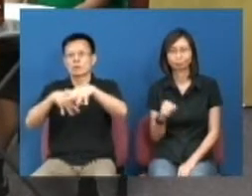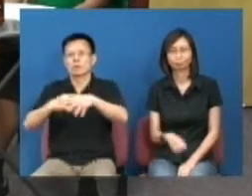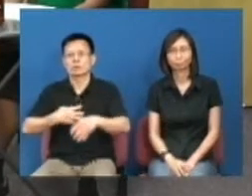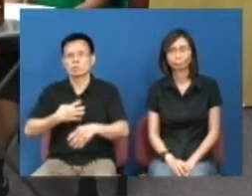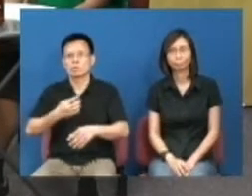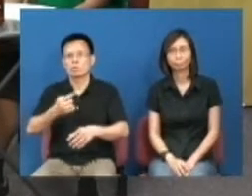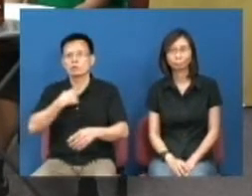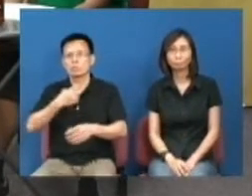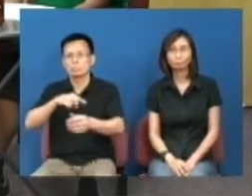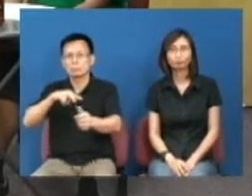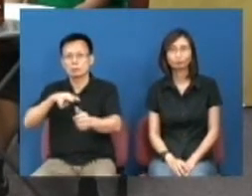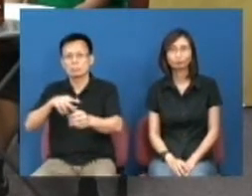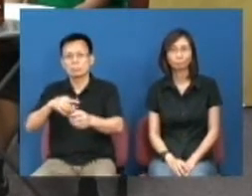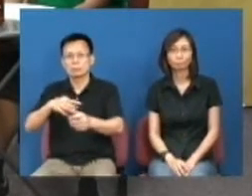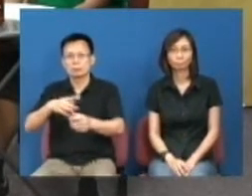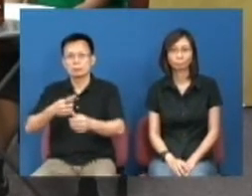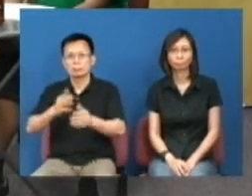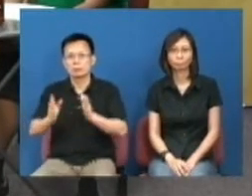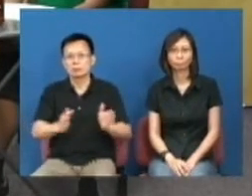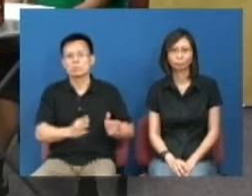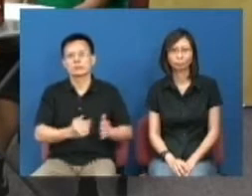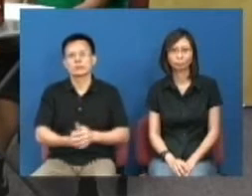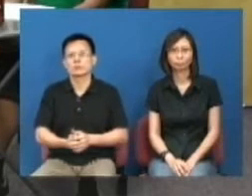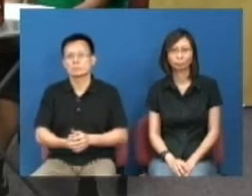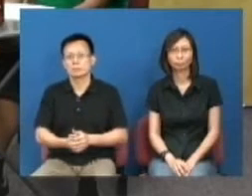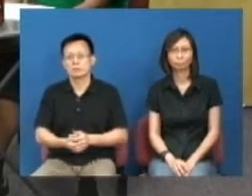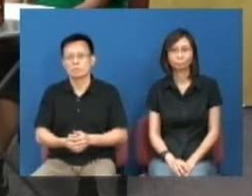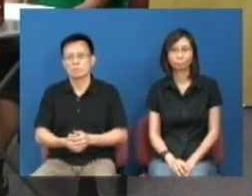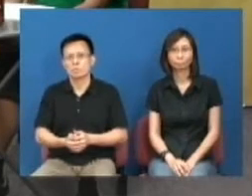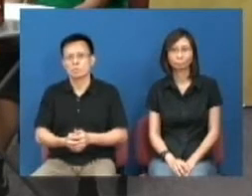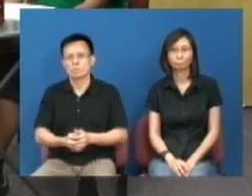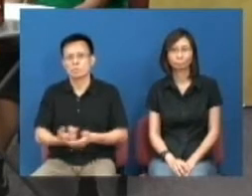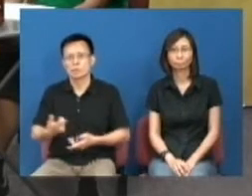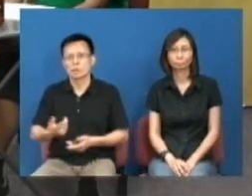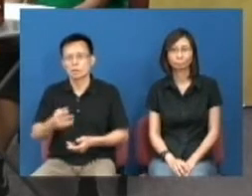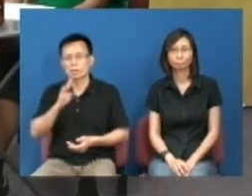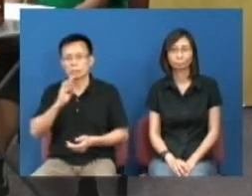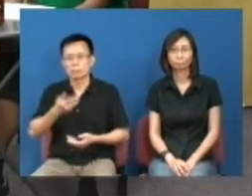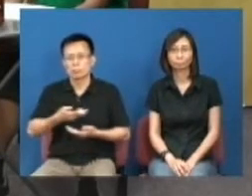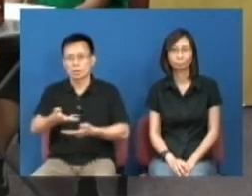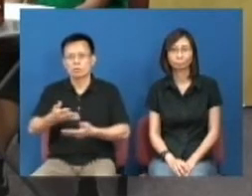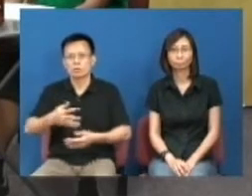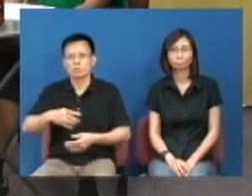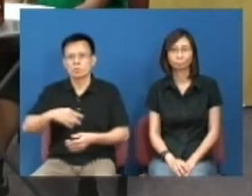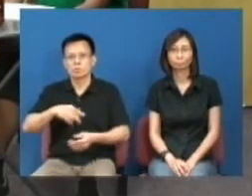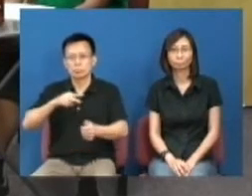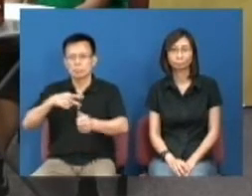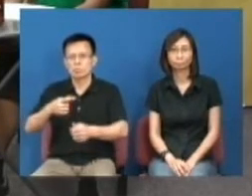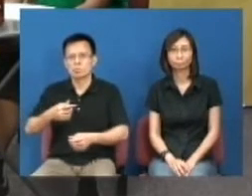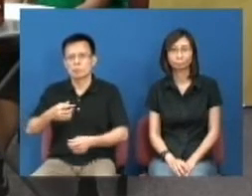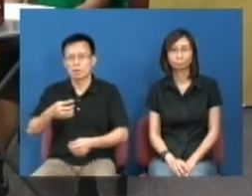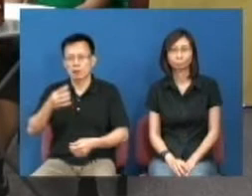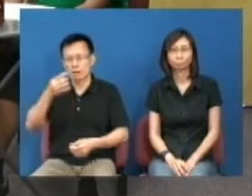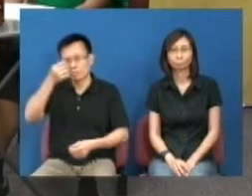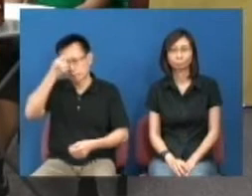簡單嘅道理？咁咪曾偉雄，我覺得即係俾佢做嘅真係大鑊啦。而家你始終有一鑊就會